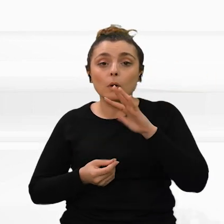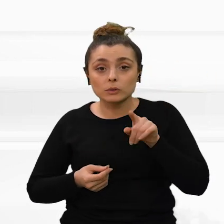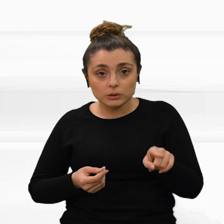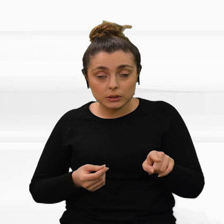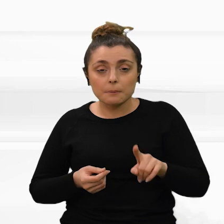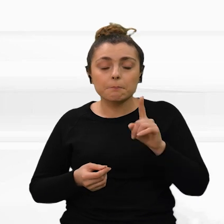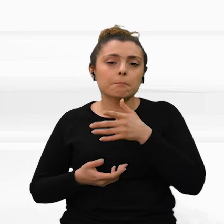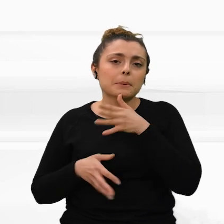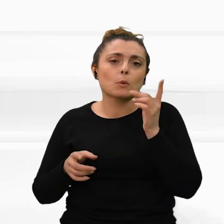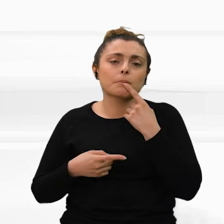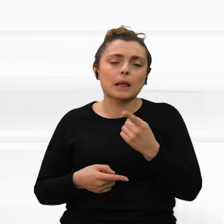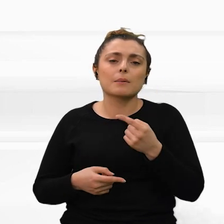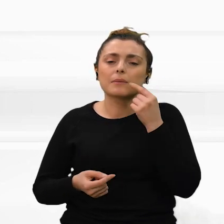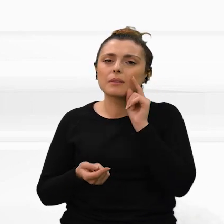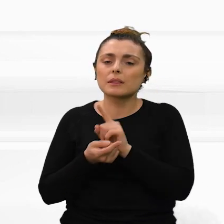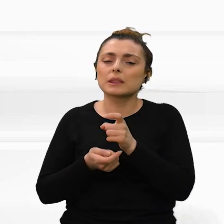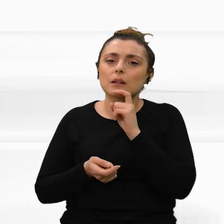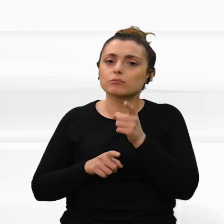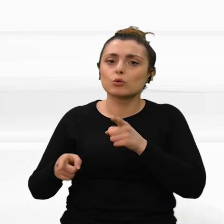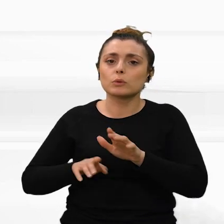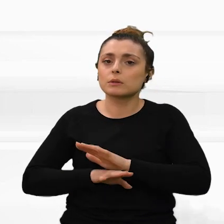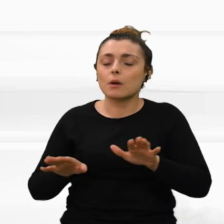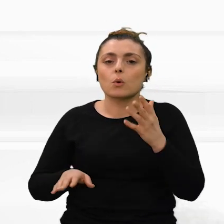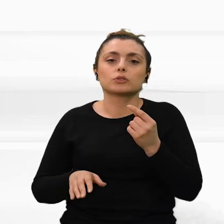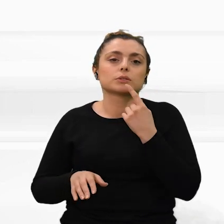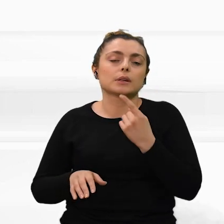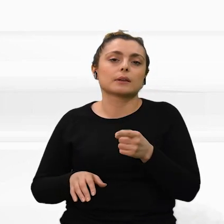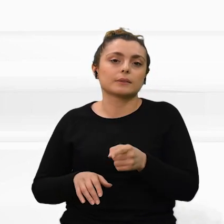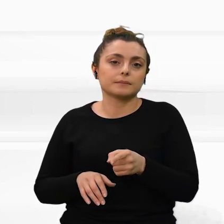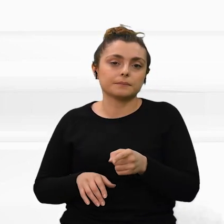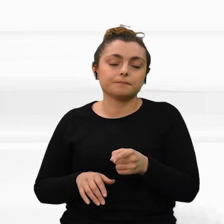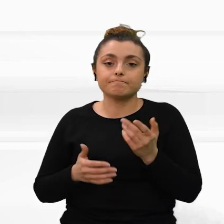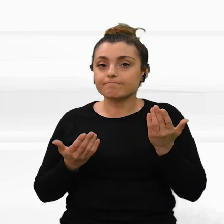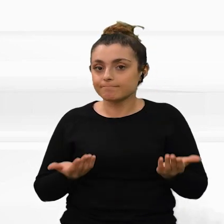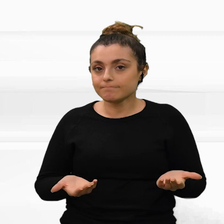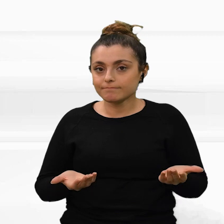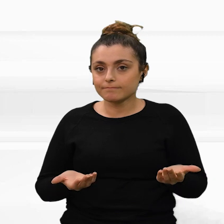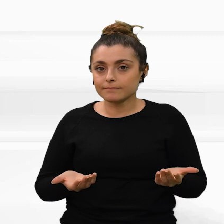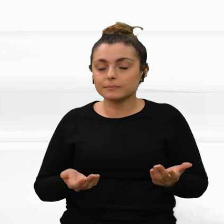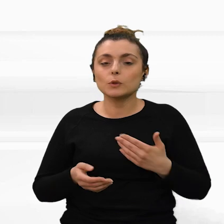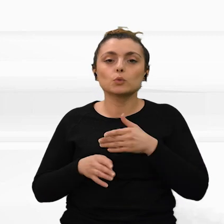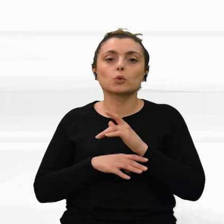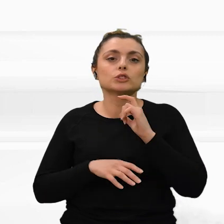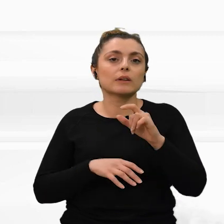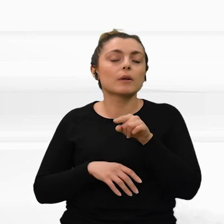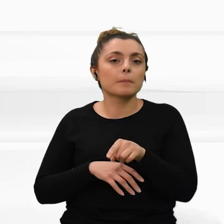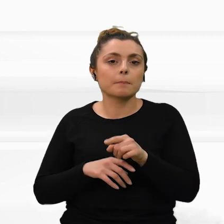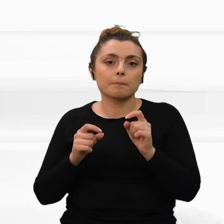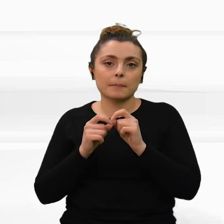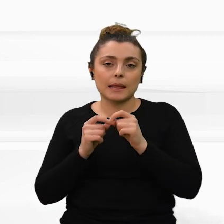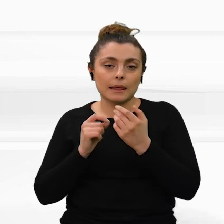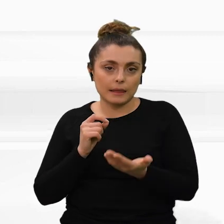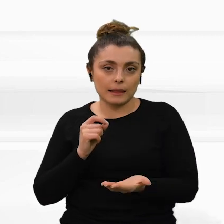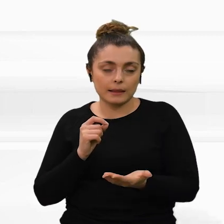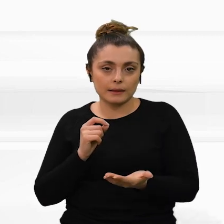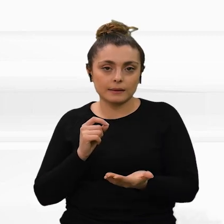bilgisi yoksa bilmiyorum deyip karşısındakini yanlış yönlendirme miş olacaktır Evet sevgili öğrenciler Doğru cevabı mız